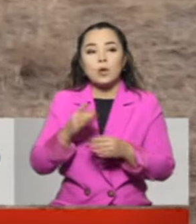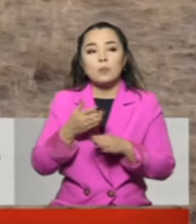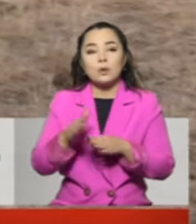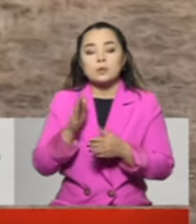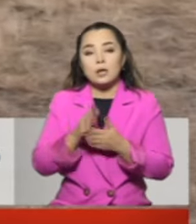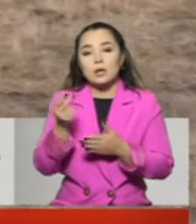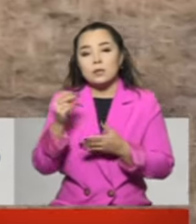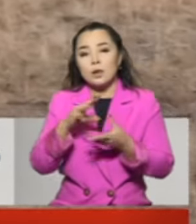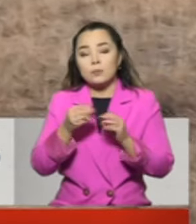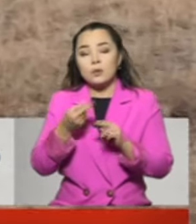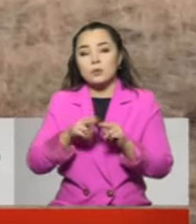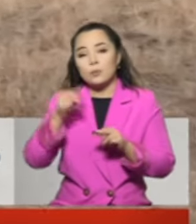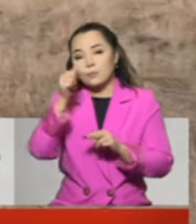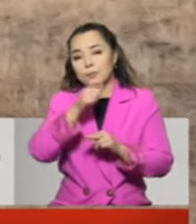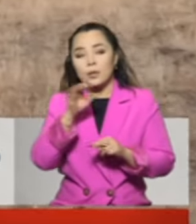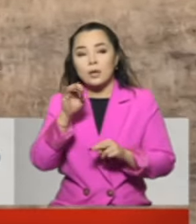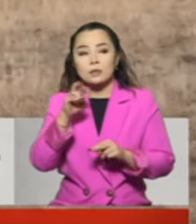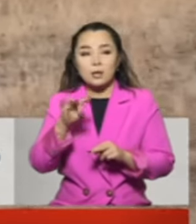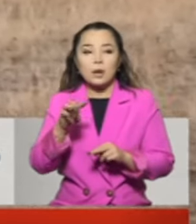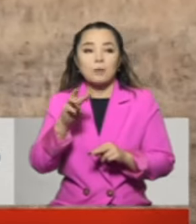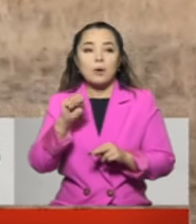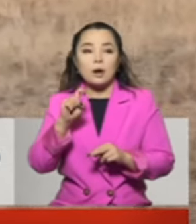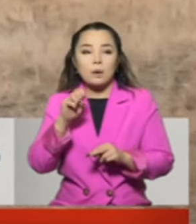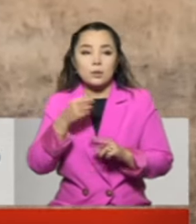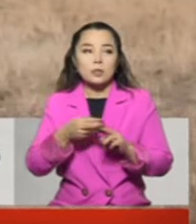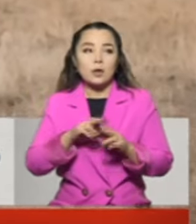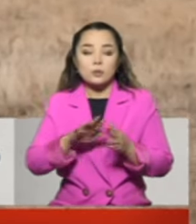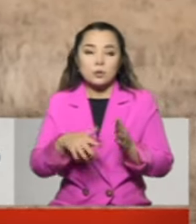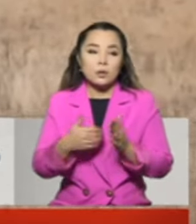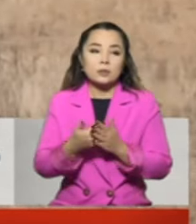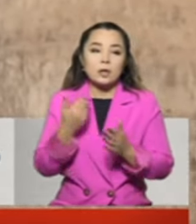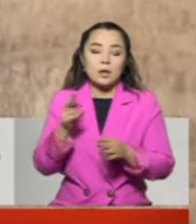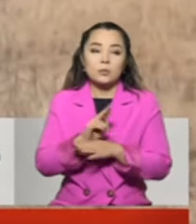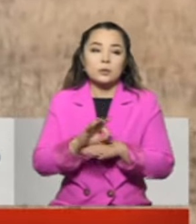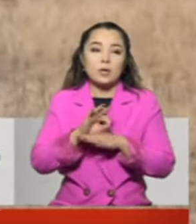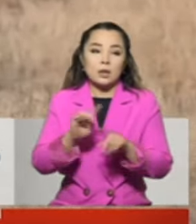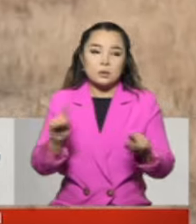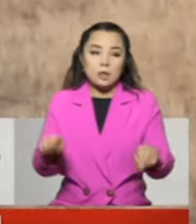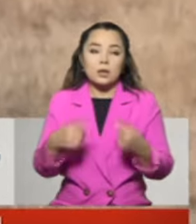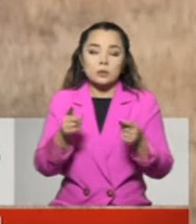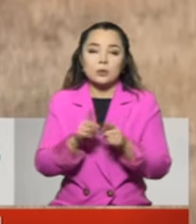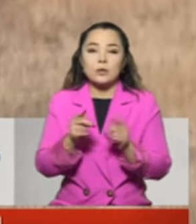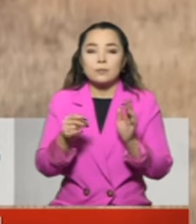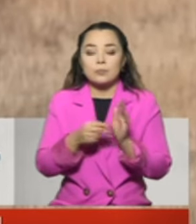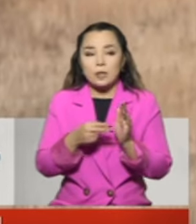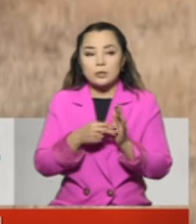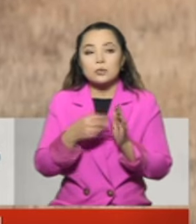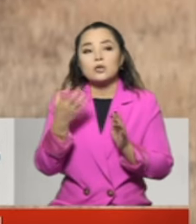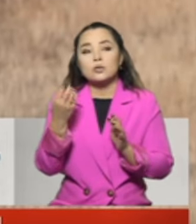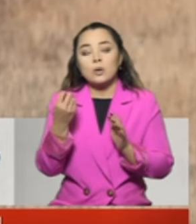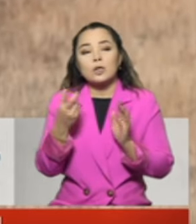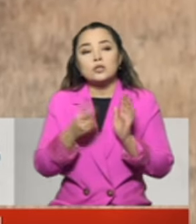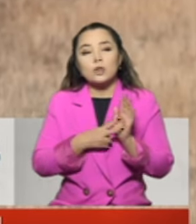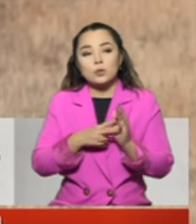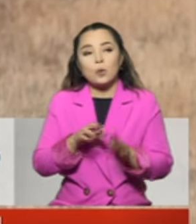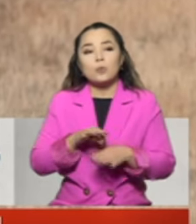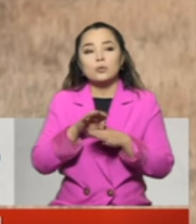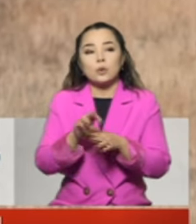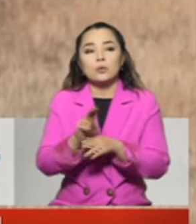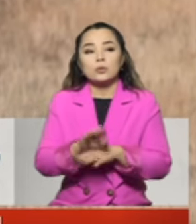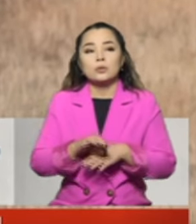бөлінеді. Биылдан бастап Индер, Махамбет аудандарында бұған дейін қалпына келтірген каналдардан бөлек тағы 7-і жөндеуден